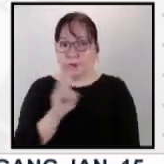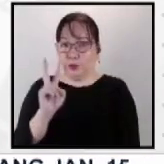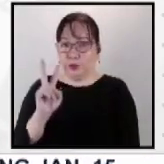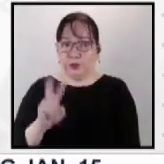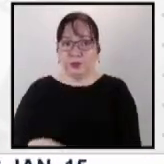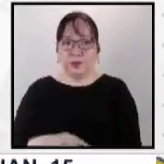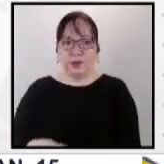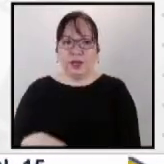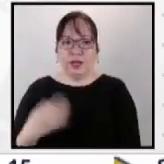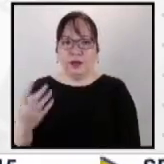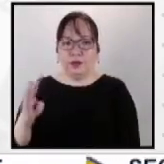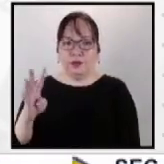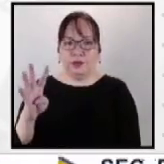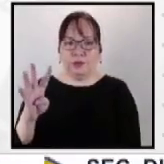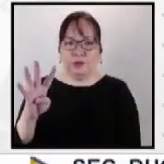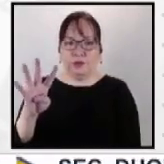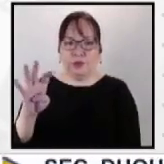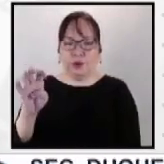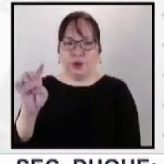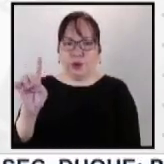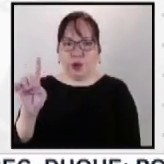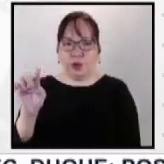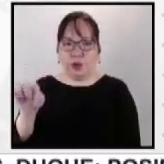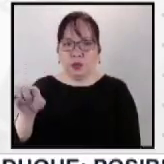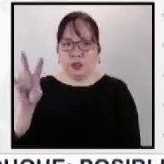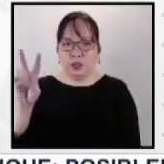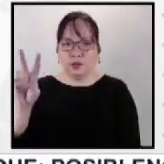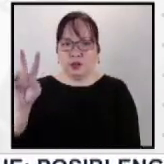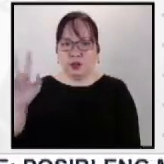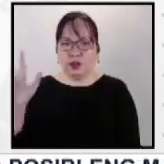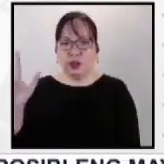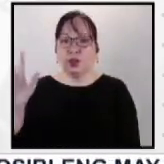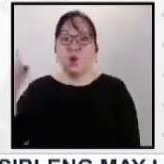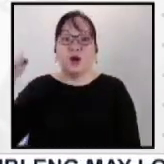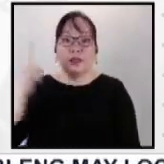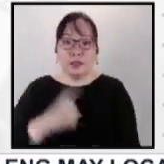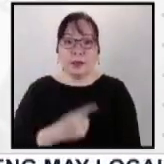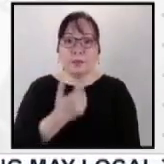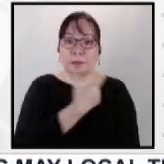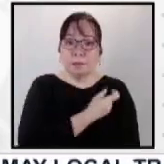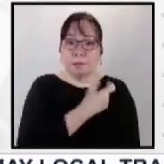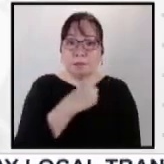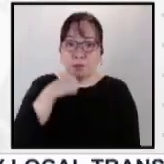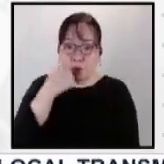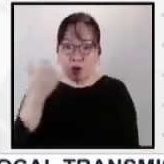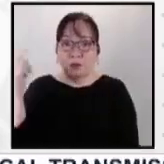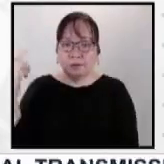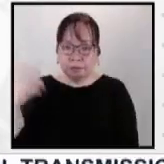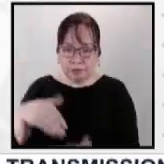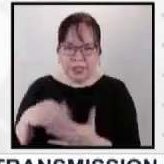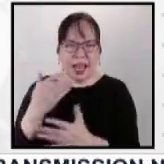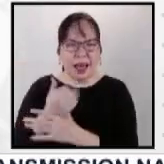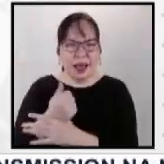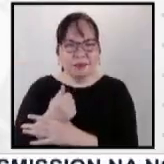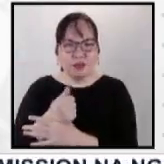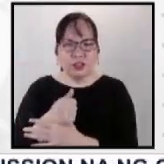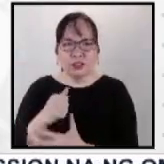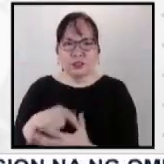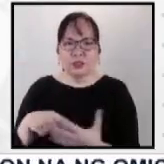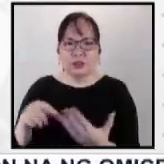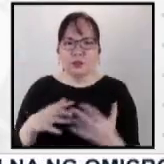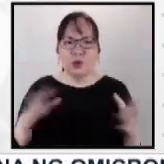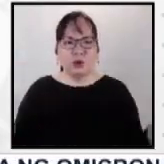401,730 naman ang average ng arawang turok ng bakuna sa nakalipas na 7 araw. Nasa